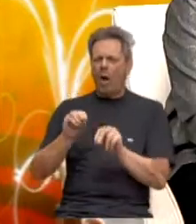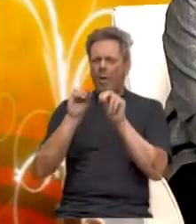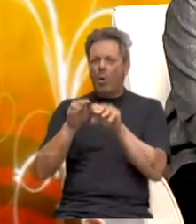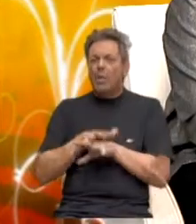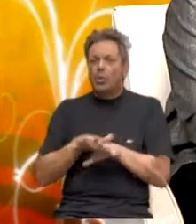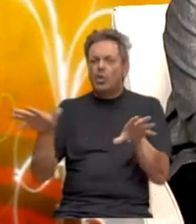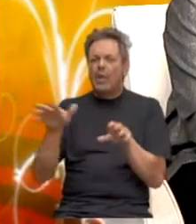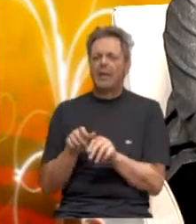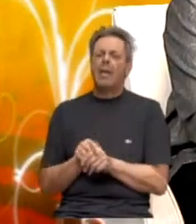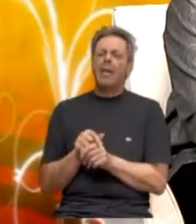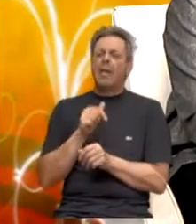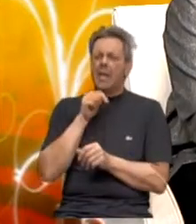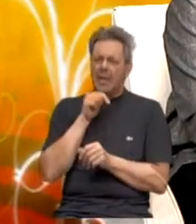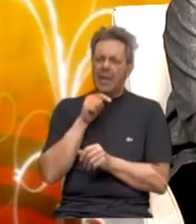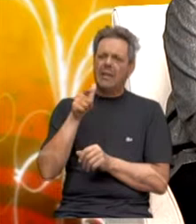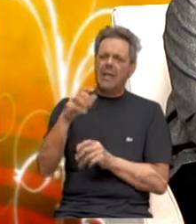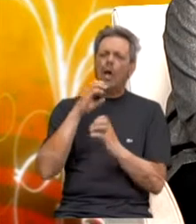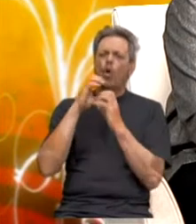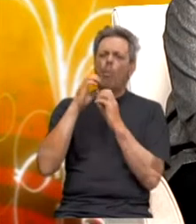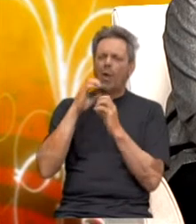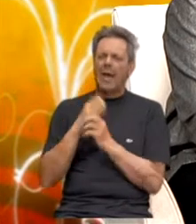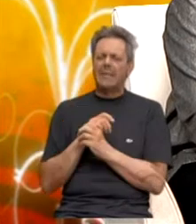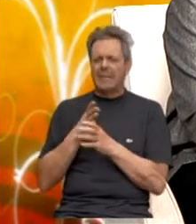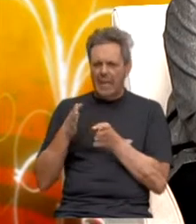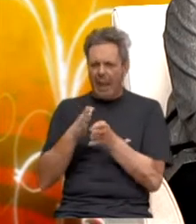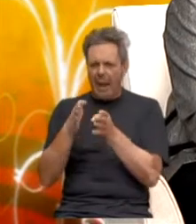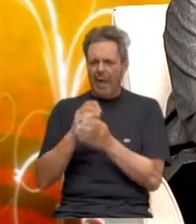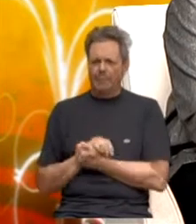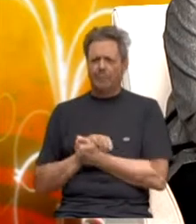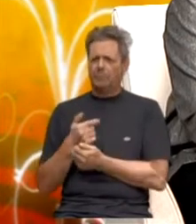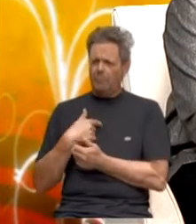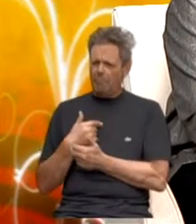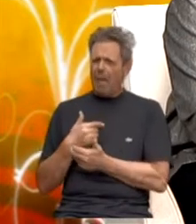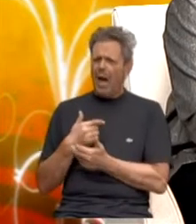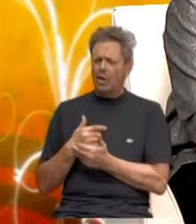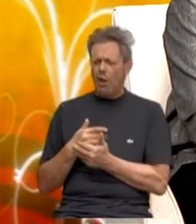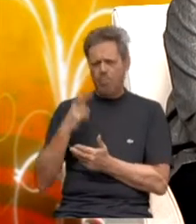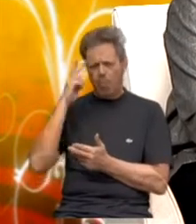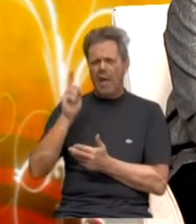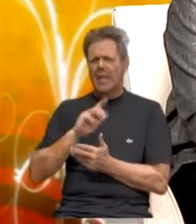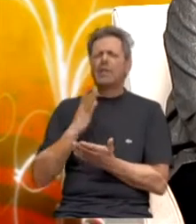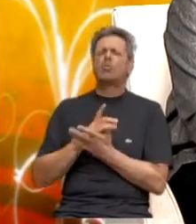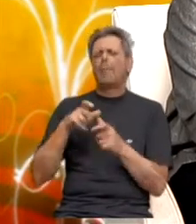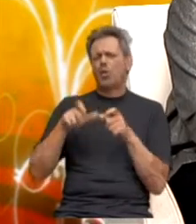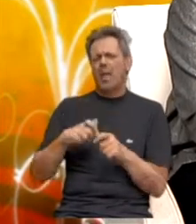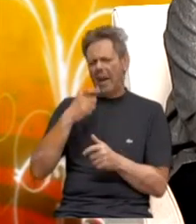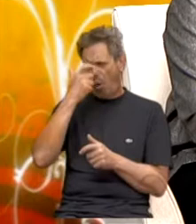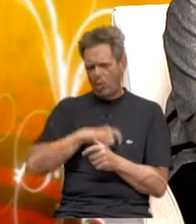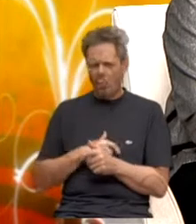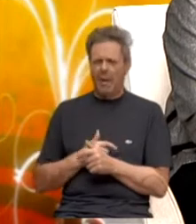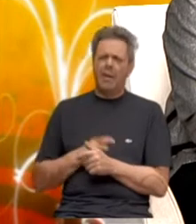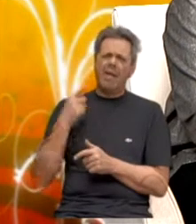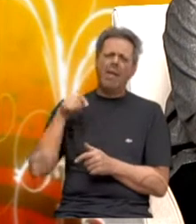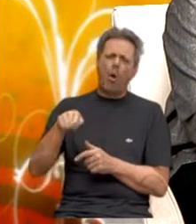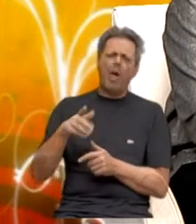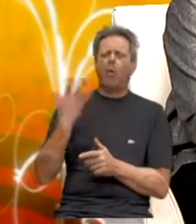širiti putem, znači, tih komunikacijskih kanala. Naša ciljna populacija nisu samo, dakle, starije osobe ili one osobe koje već